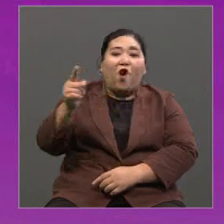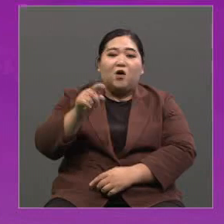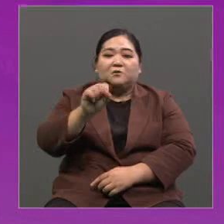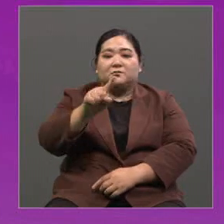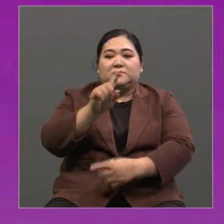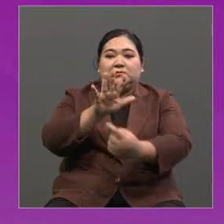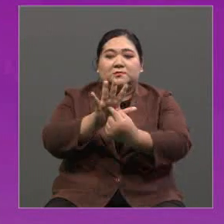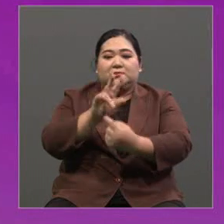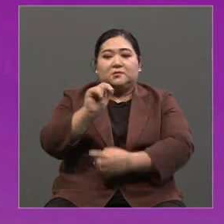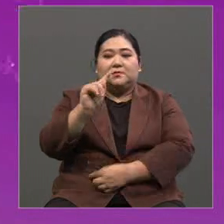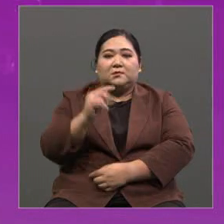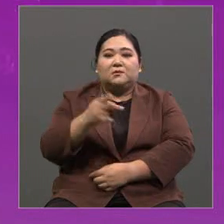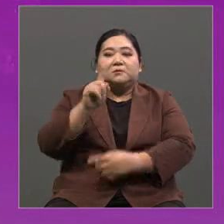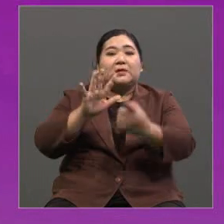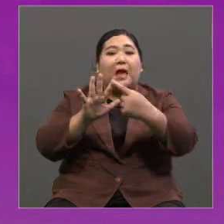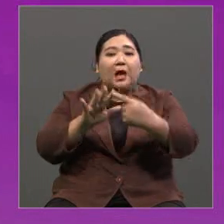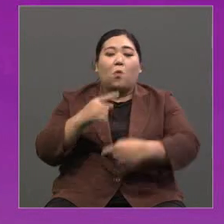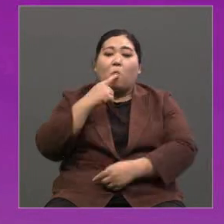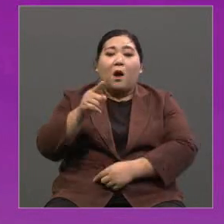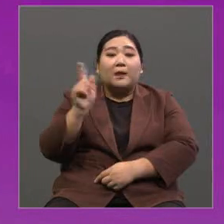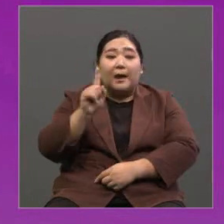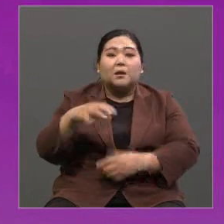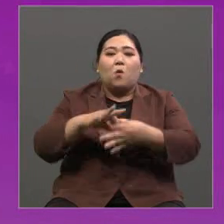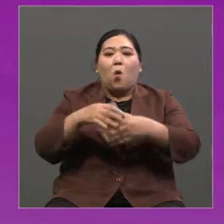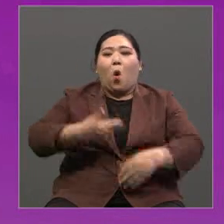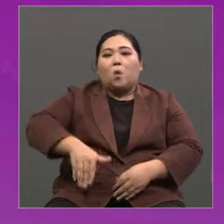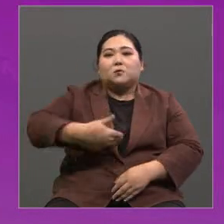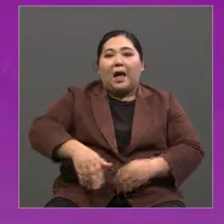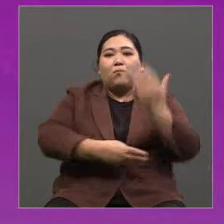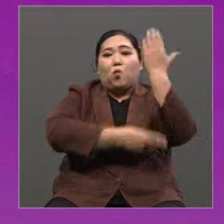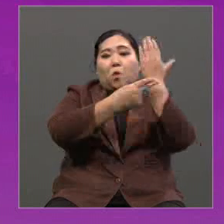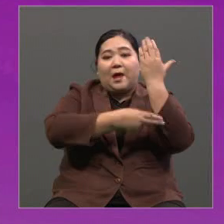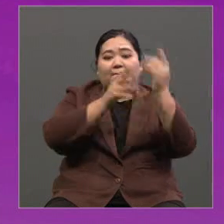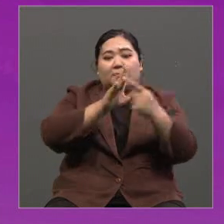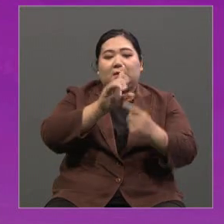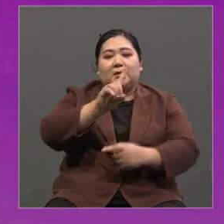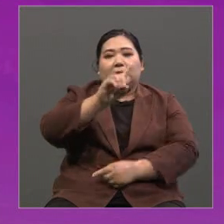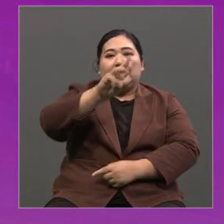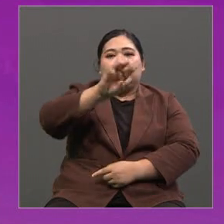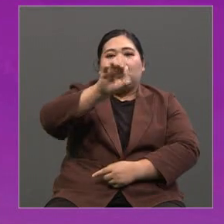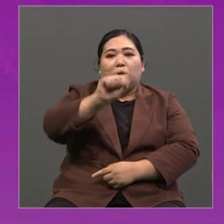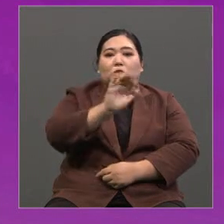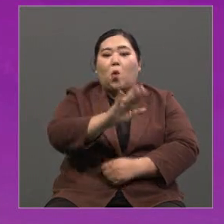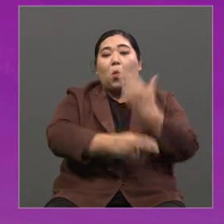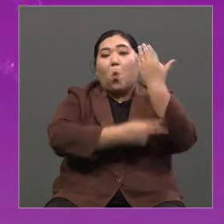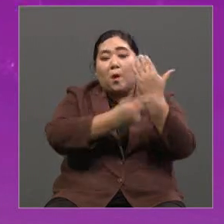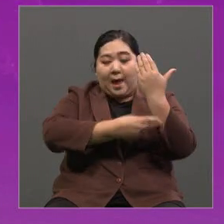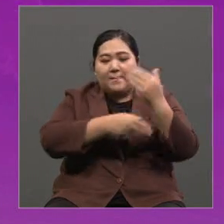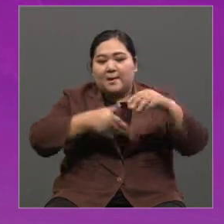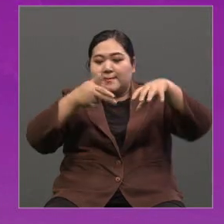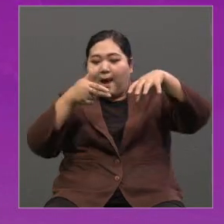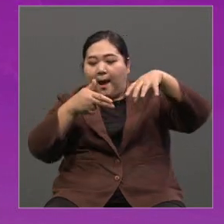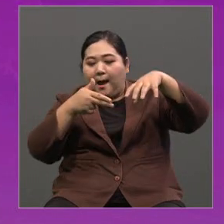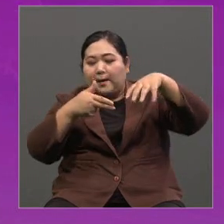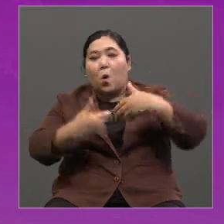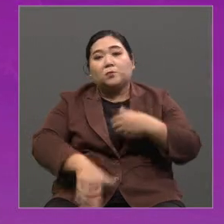ความเท็จและหมิ่นประมาทกรณีแอบถ่ายภายในห้องน้ำโรงแรม TheDavisของนายชูวิทย์ถามว่ามีการมั่วสุมยาเสพติดทั้ง